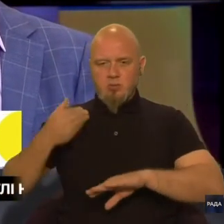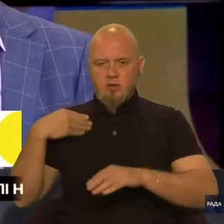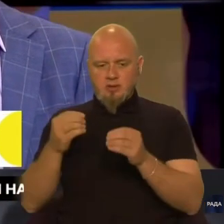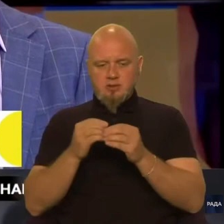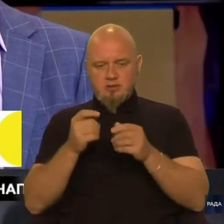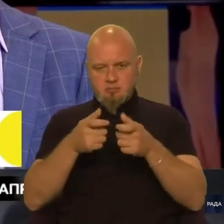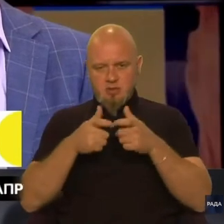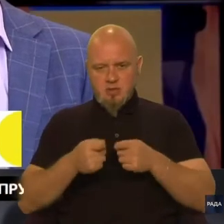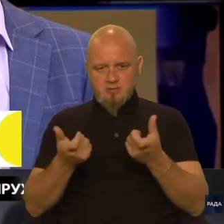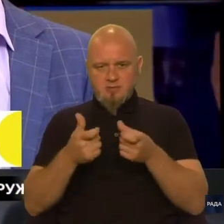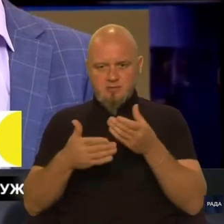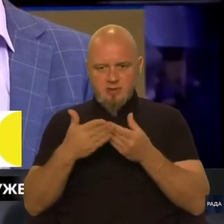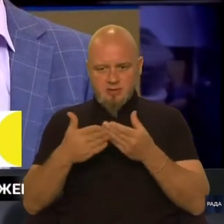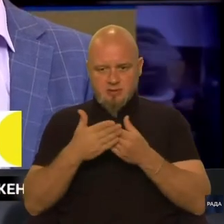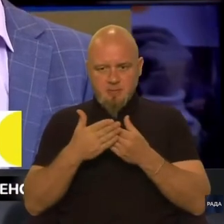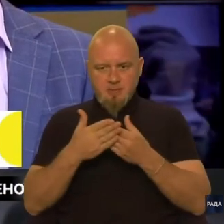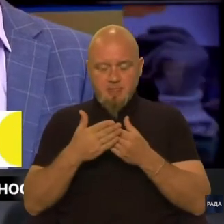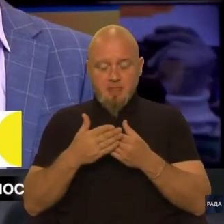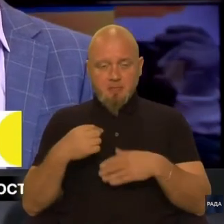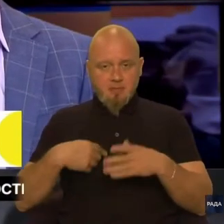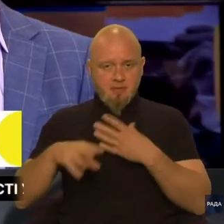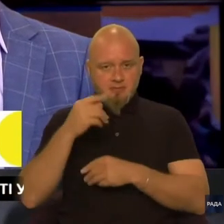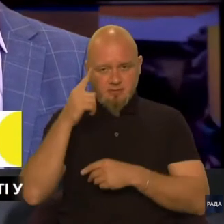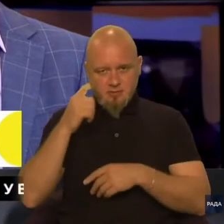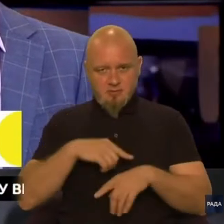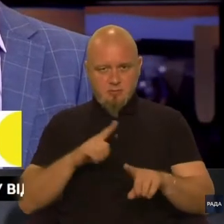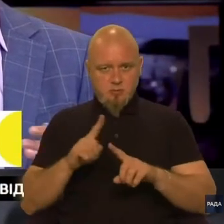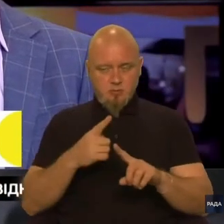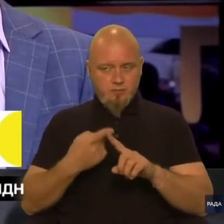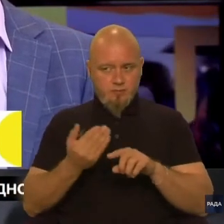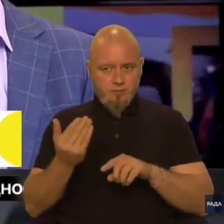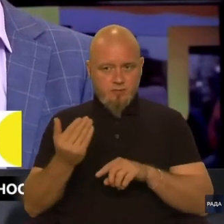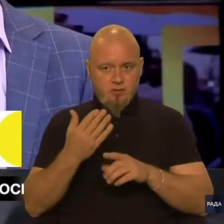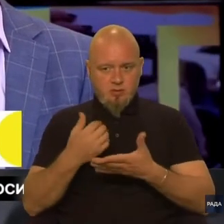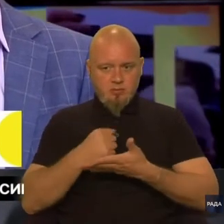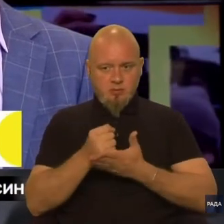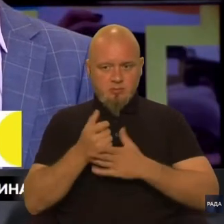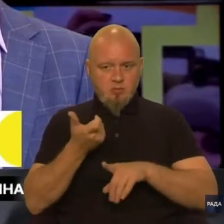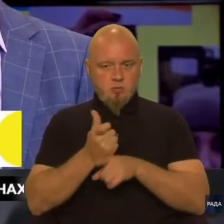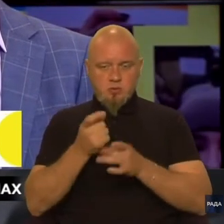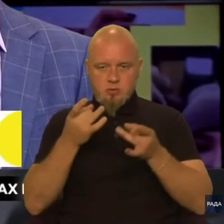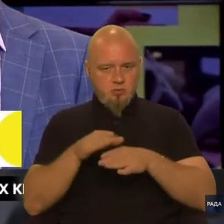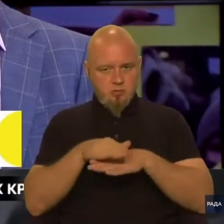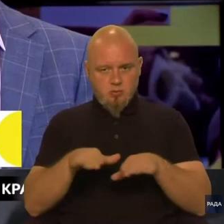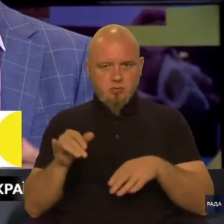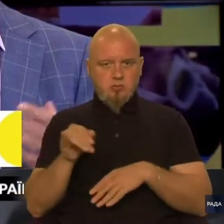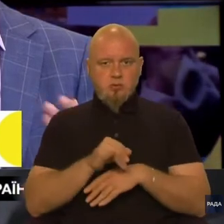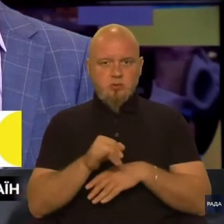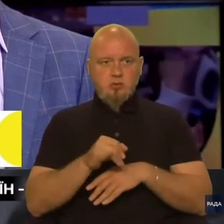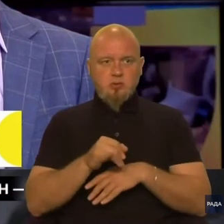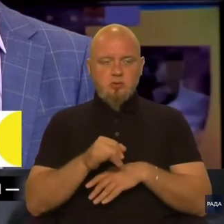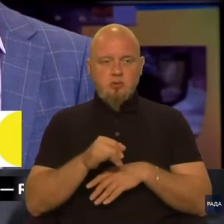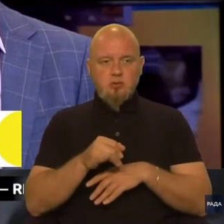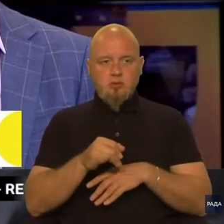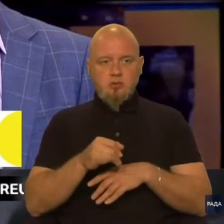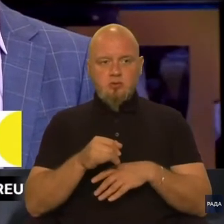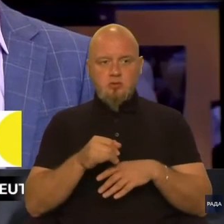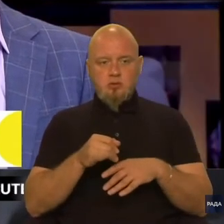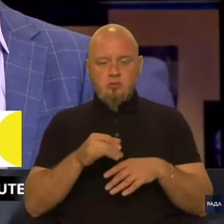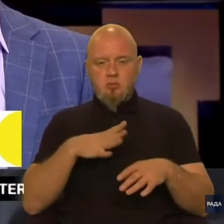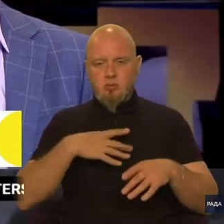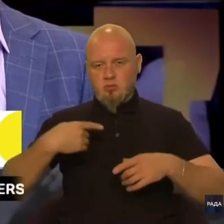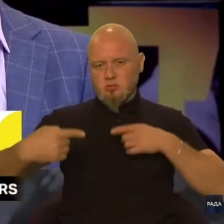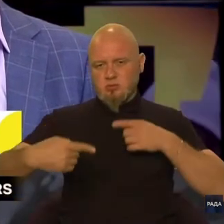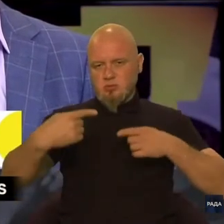10 пакетів санкцій Ми всі знаємо що вони прий малися дуже непросто і точилися